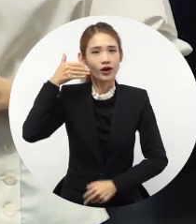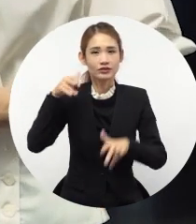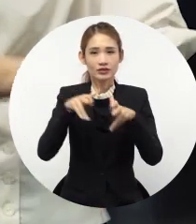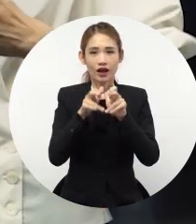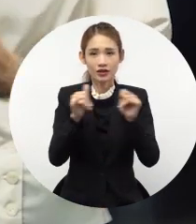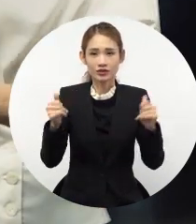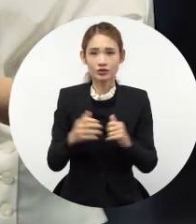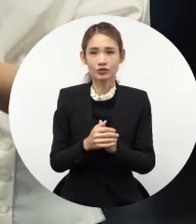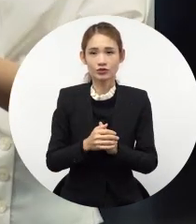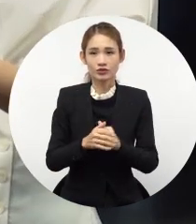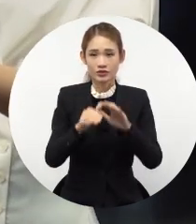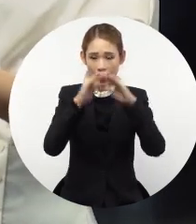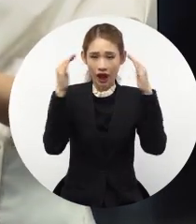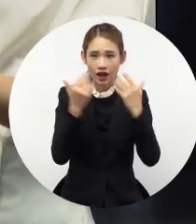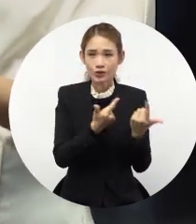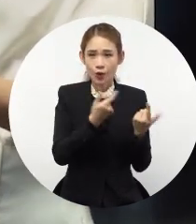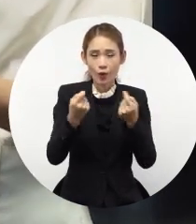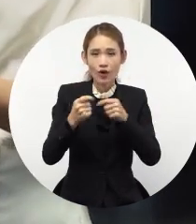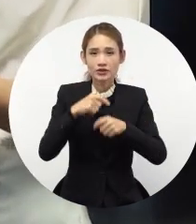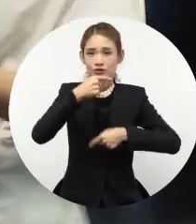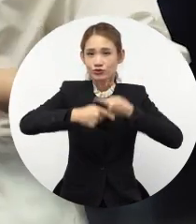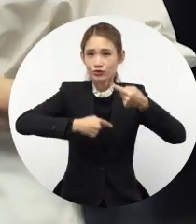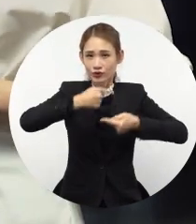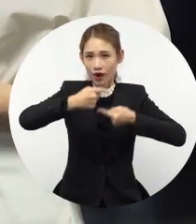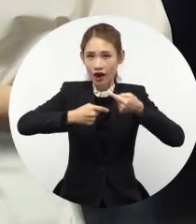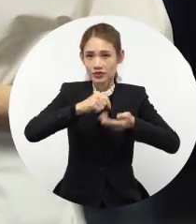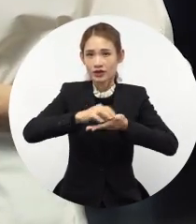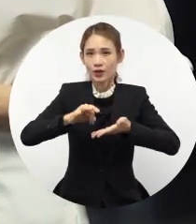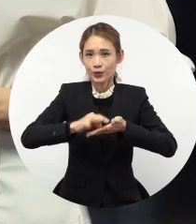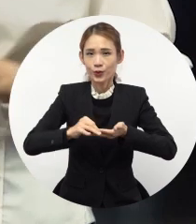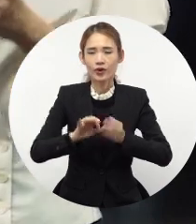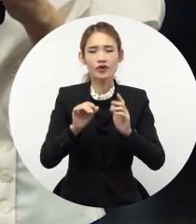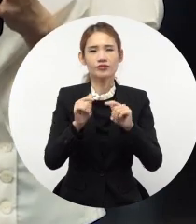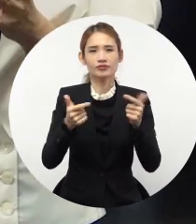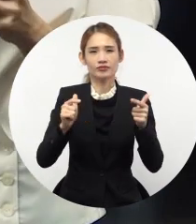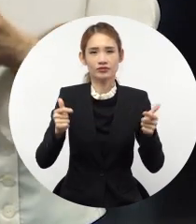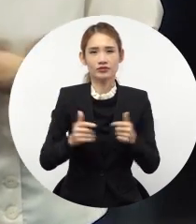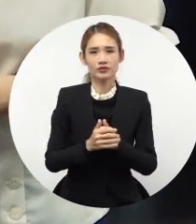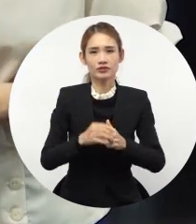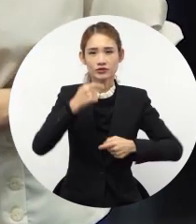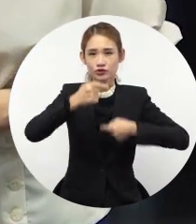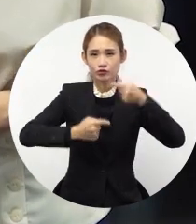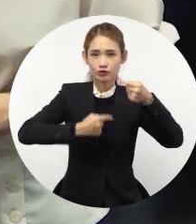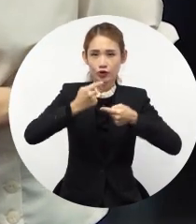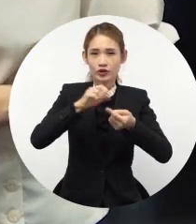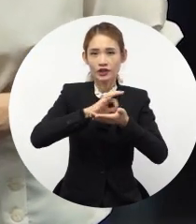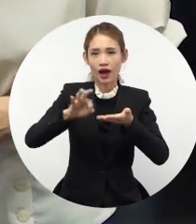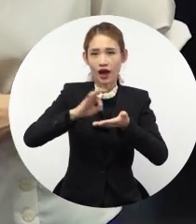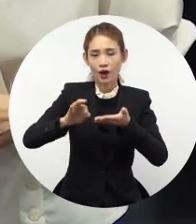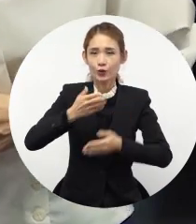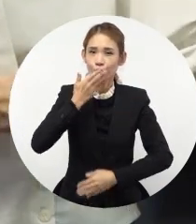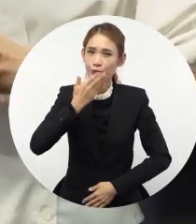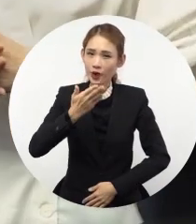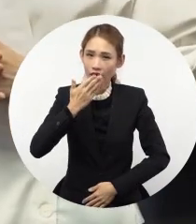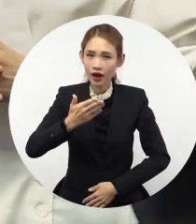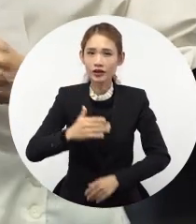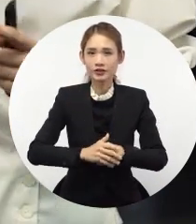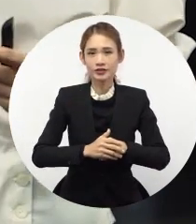해서 모두 다 수어를 사용할까요? 그렇지 않습니다. 수어를 사용할 수도